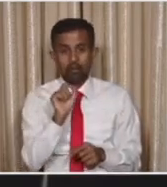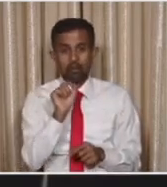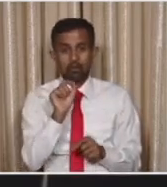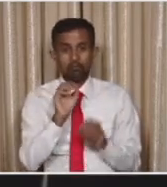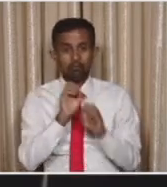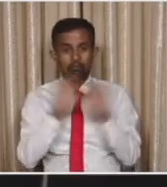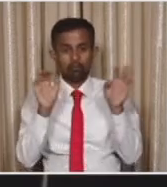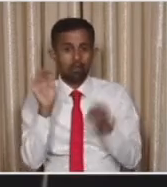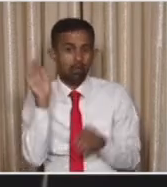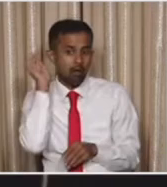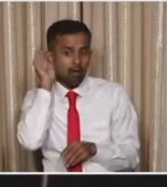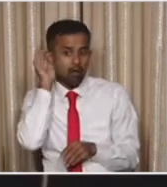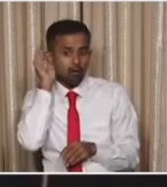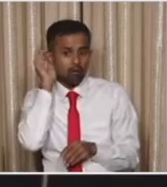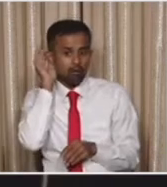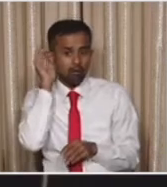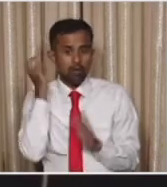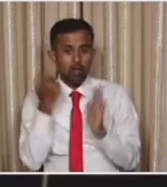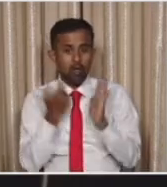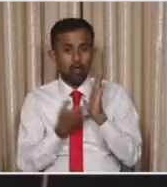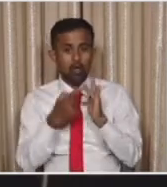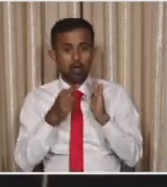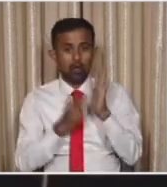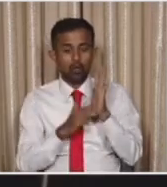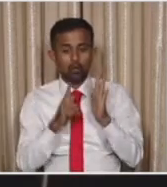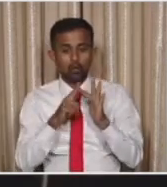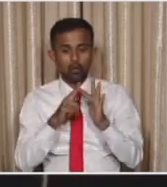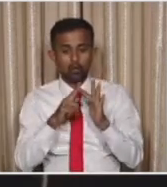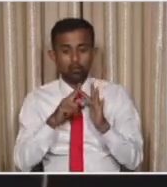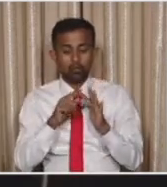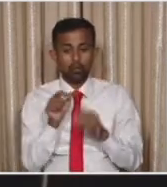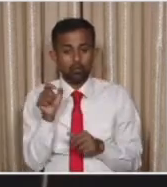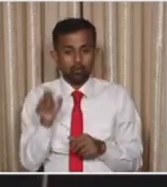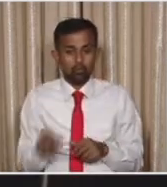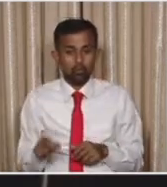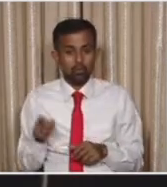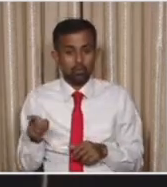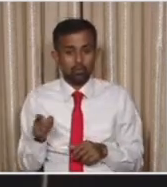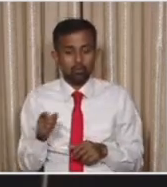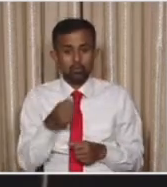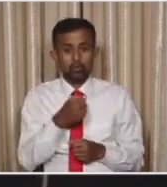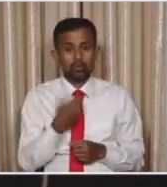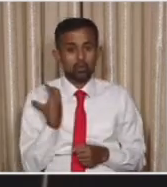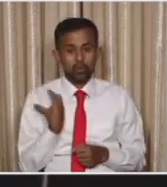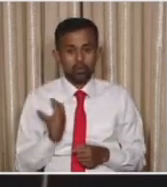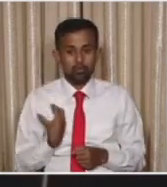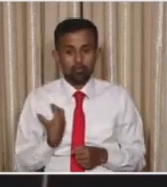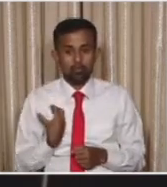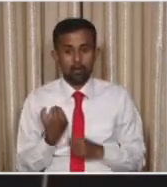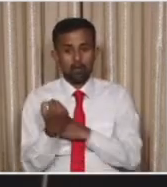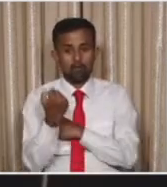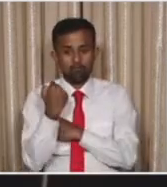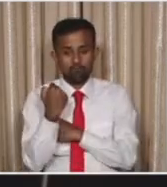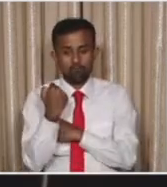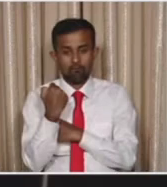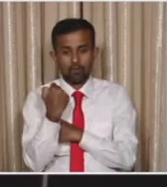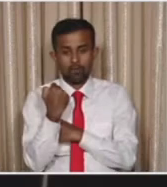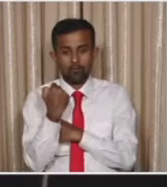අහද්දී හිටපු රෝම අධිරාජ්‍යවාදයා, ඔහුට තිබුණා ආණ්ඩුකාරවරයා, ඔහුට තිබුණා බලය